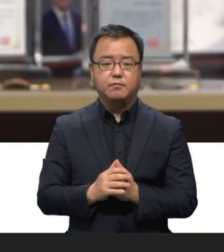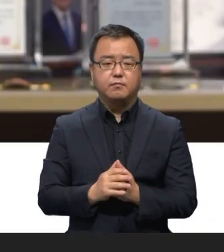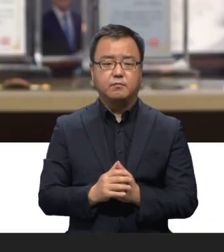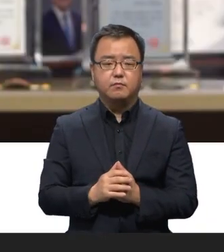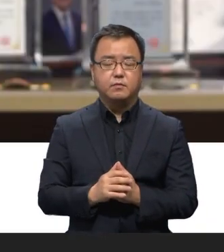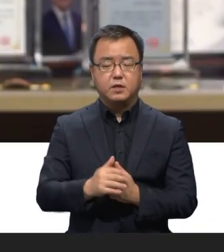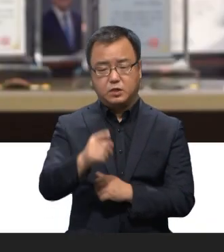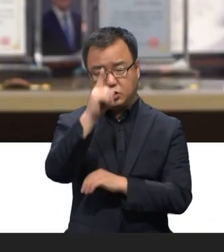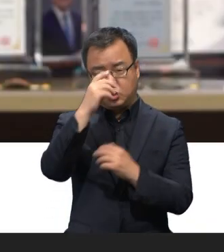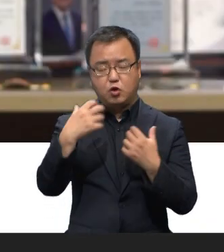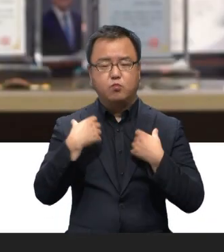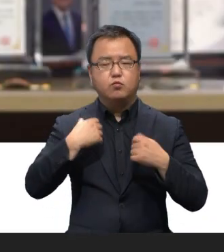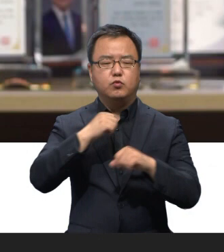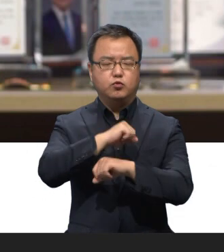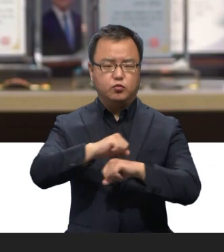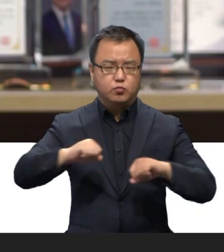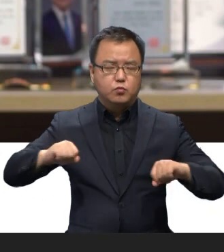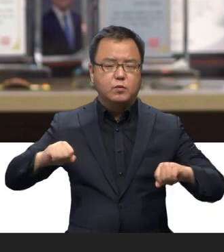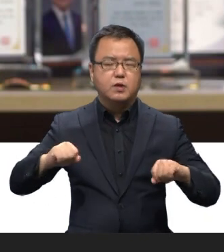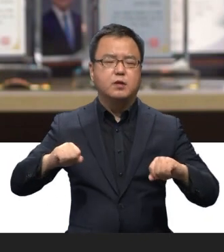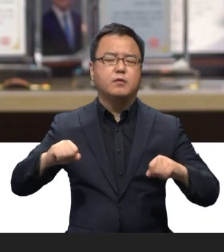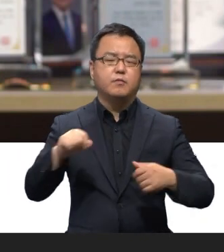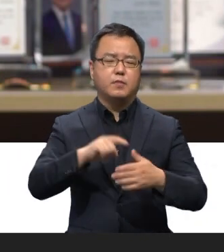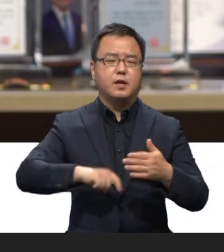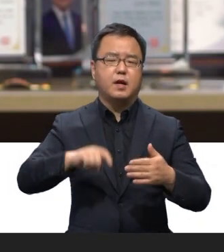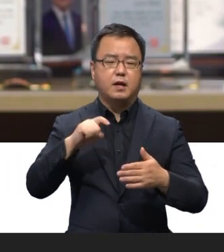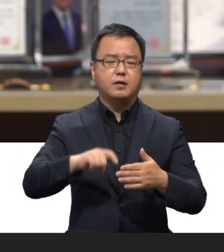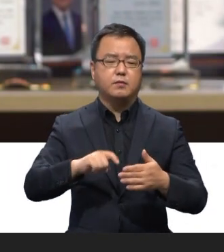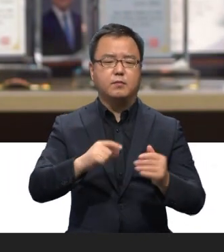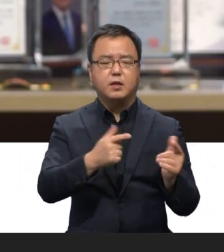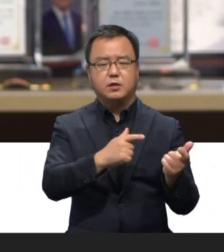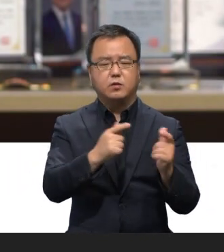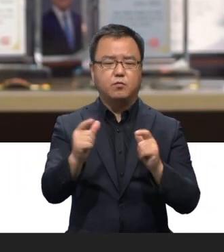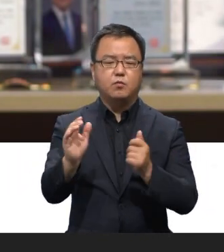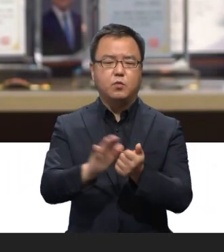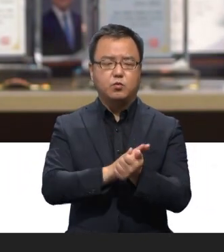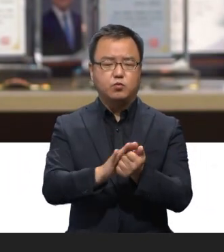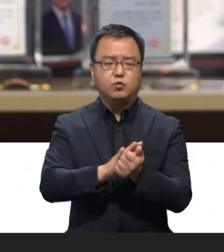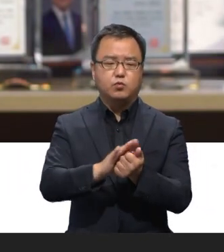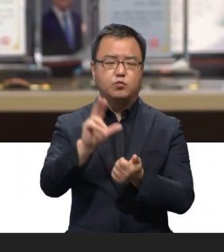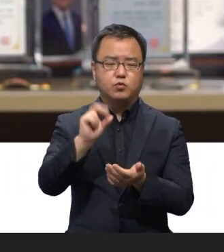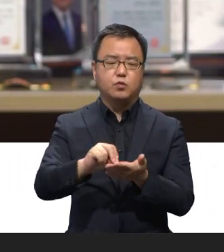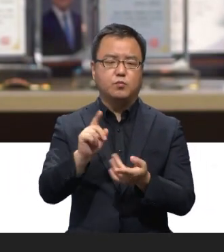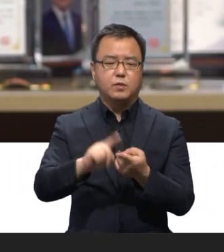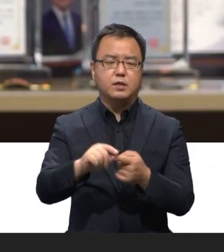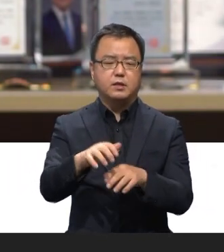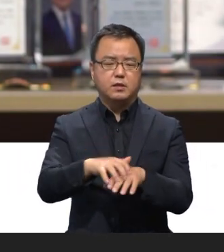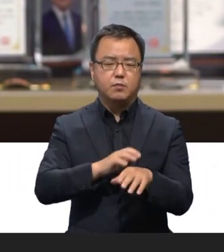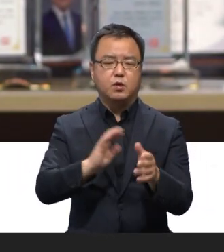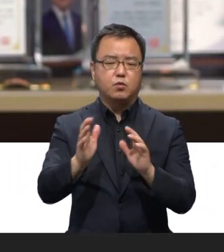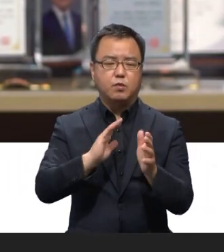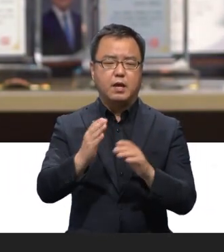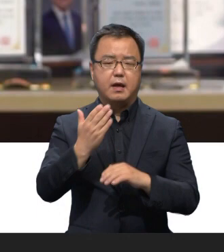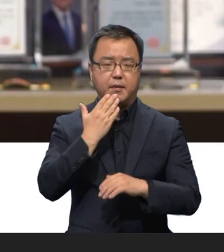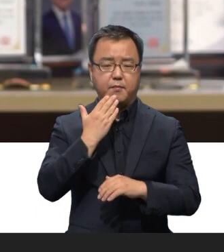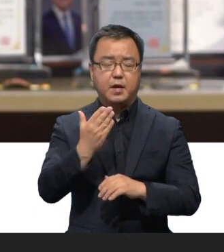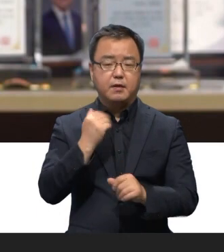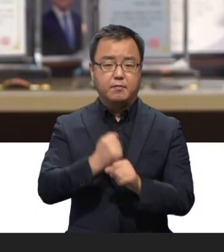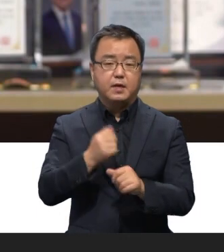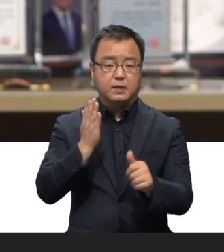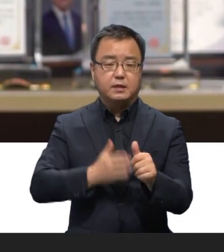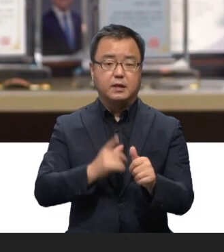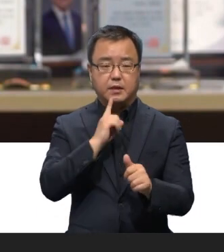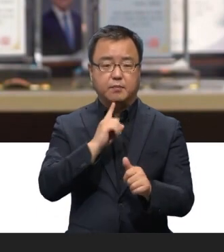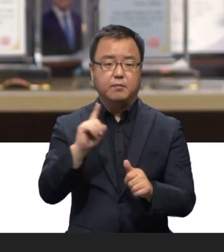적으로 볼 문제에 대해서 체계적으로 토론할 수 있는 틀 거래를 만들자는 것입니다 어떻게